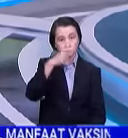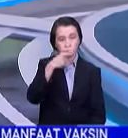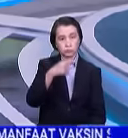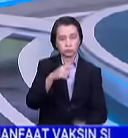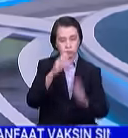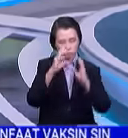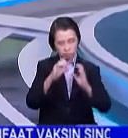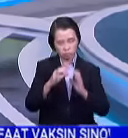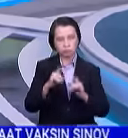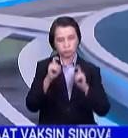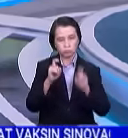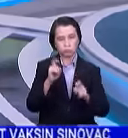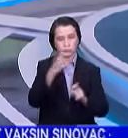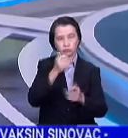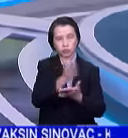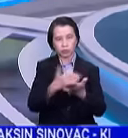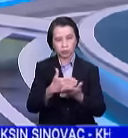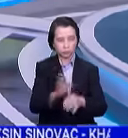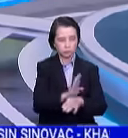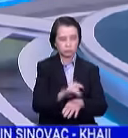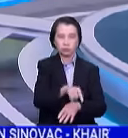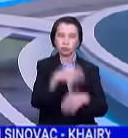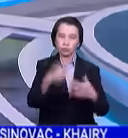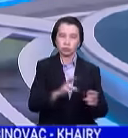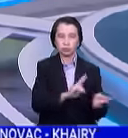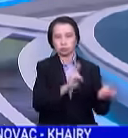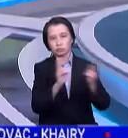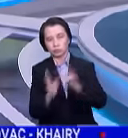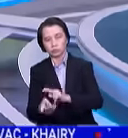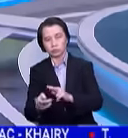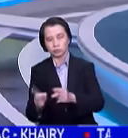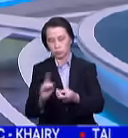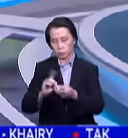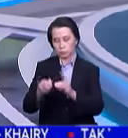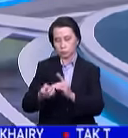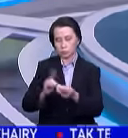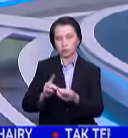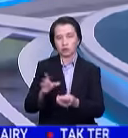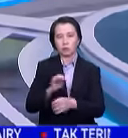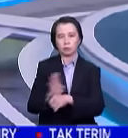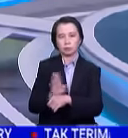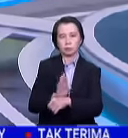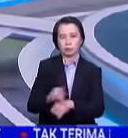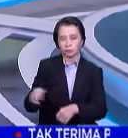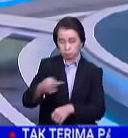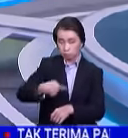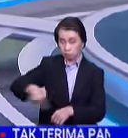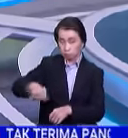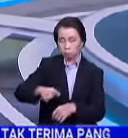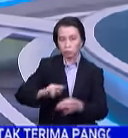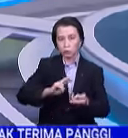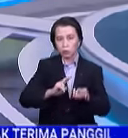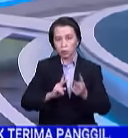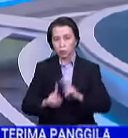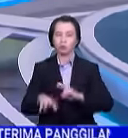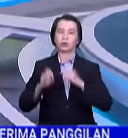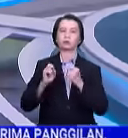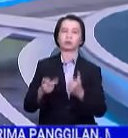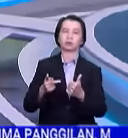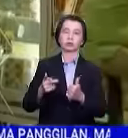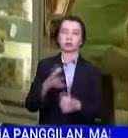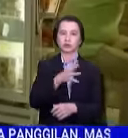langkah itu perlu berikutan sebahagian peniaga telah beralih ke arah pendigitalan dan perniagaan mereka beransur pulih.